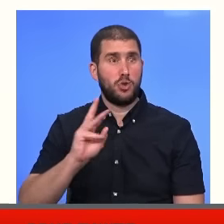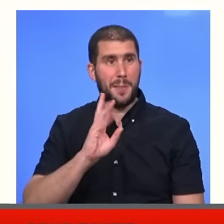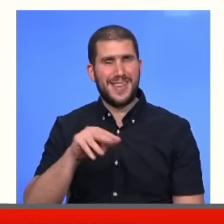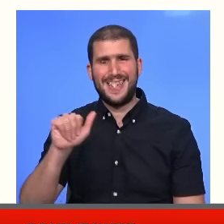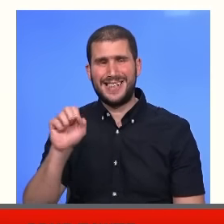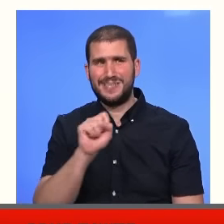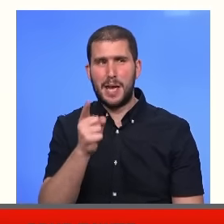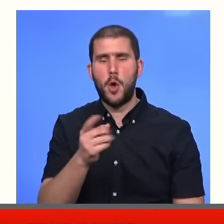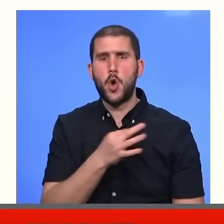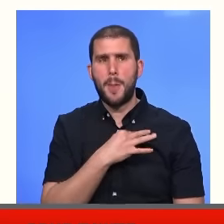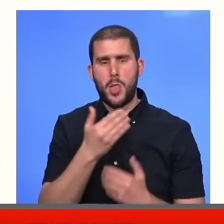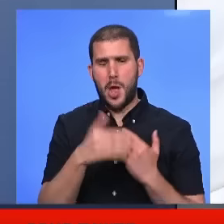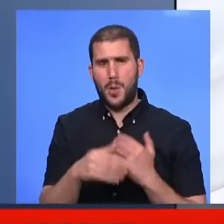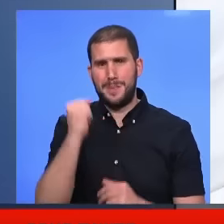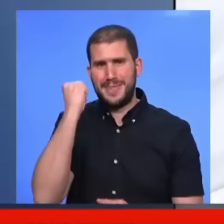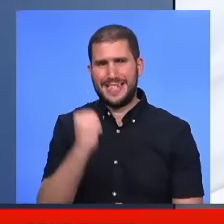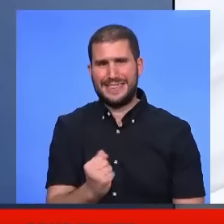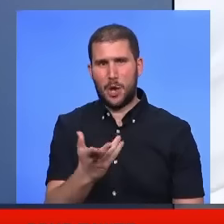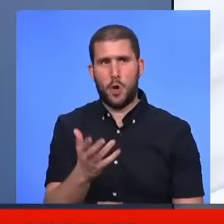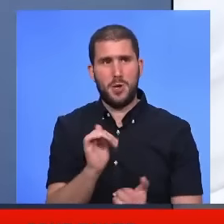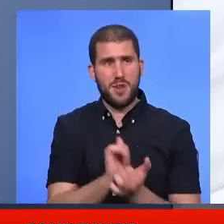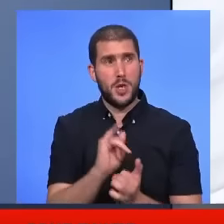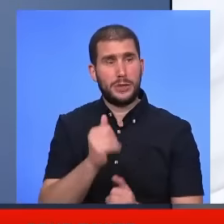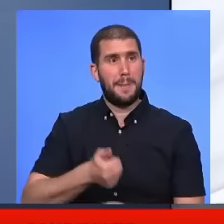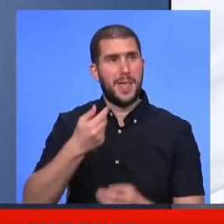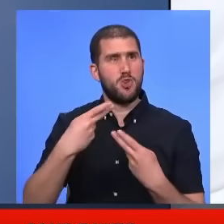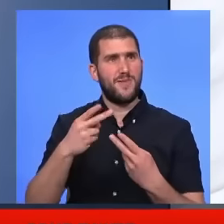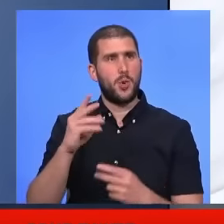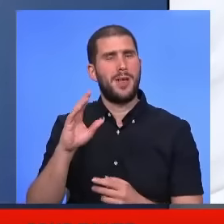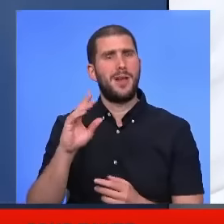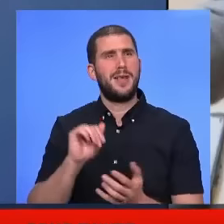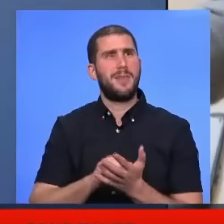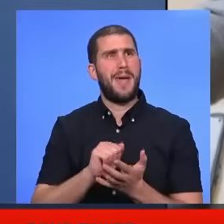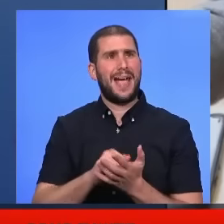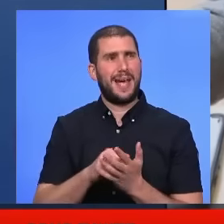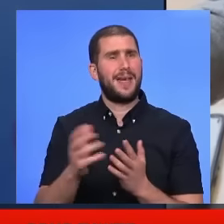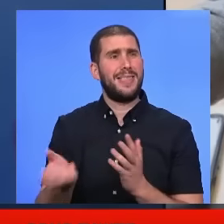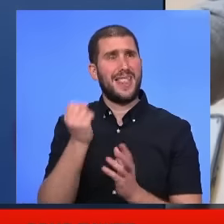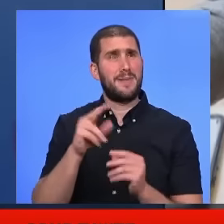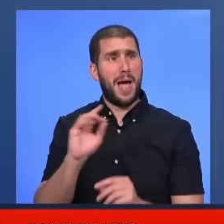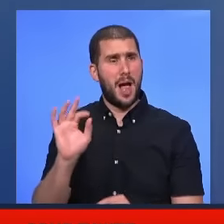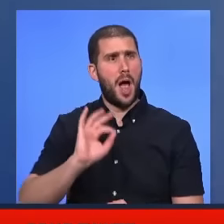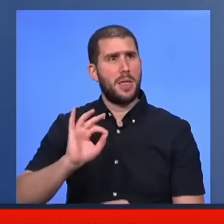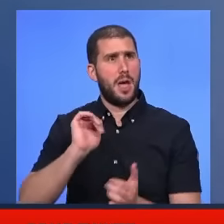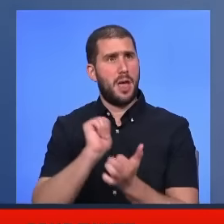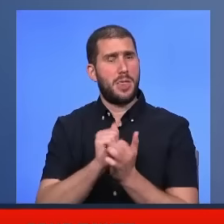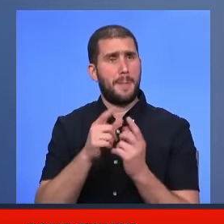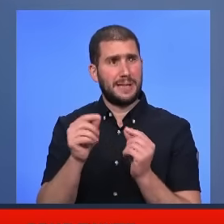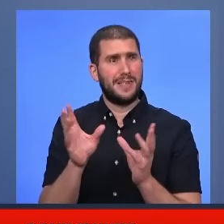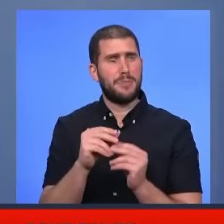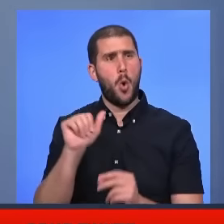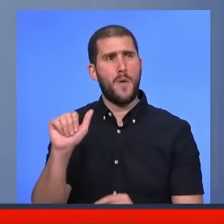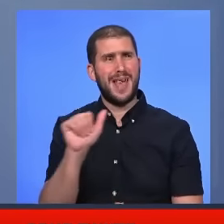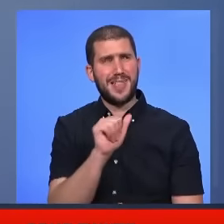סבירסקי הם הקורבנות האחרונים שנרצחו בשבי. יוסי, מנהל השיווק של דפוס בערי, נחטף יחד עם אחיו שעדיין מוחזק בעזה, ויחד עם אופיר